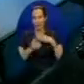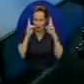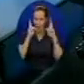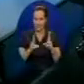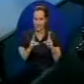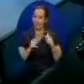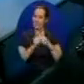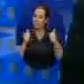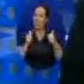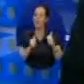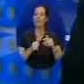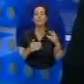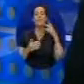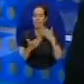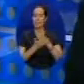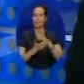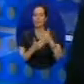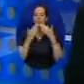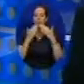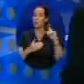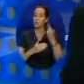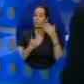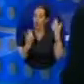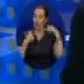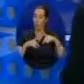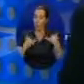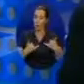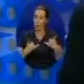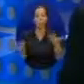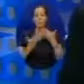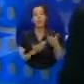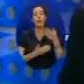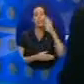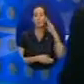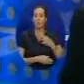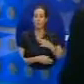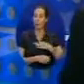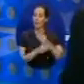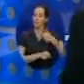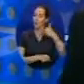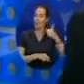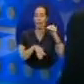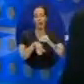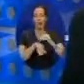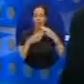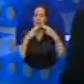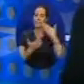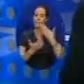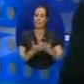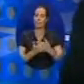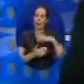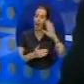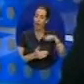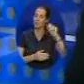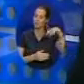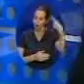כאן, ניפרד מהצופים שלנו, עד כאן סוגרים חשבון הפעם. תודה לכל מי שהיה כאן היום. אתם מוזמנים להיכנס לעמוד הפייסבוק שלנו, לעשות לייק, להעיר, להגיב ולהציע הצעות. אנחנו נהיה